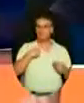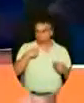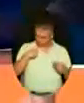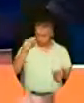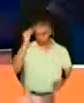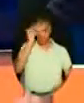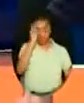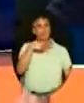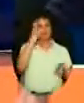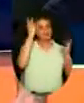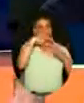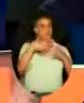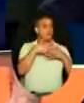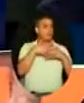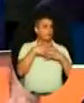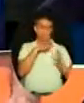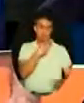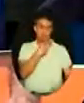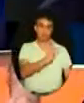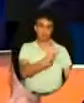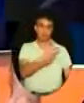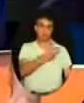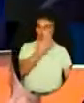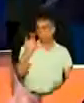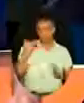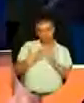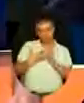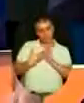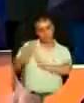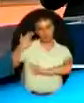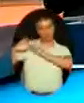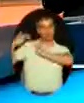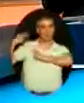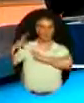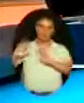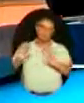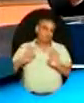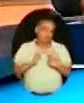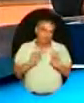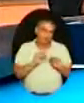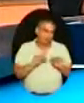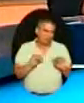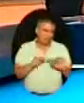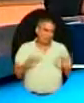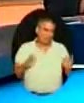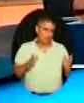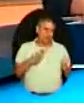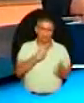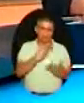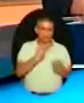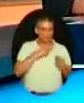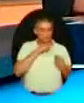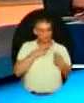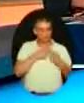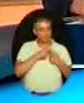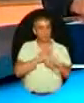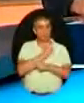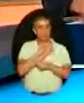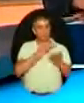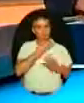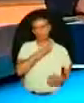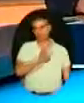זוכר. בעניין ההסכם עם ארצות הברית, הוא אומר, אחרי ניתוח הדברים בדיעבד. אין גבול, באמת אין גבול לחוסר ענייניות שהאופוזיציה